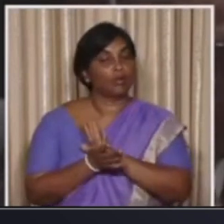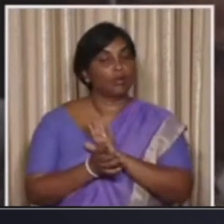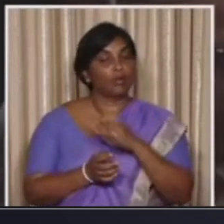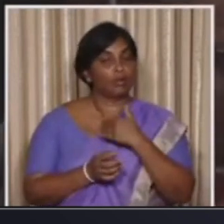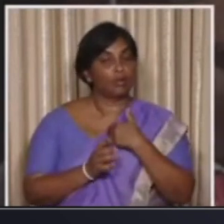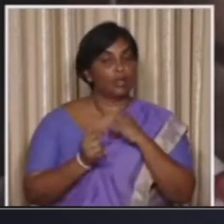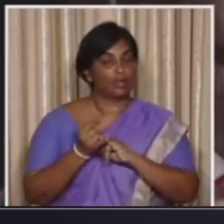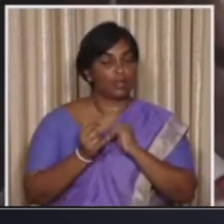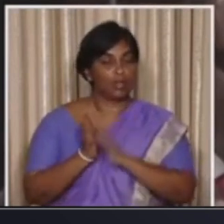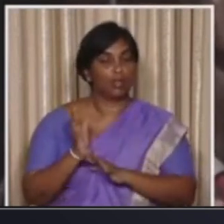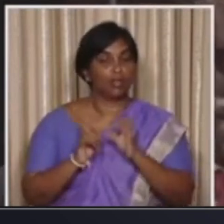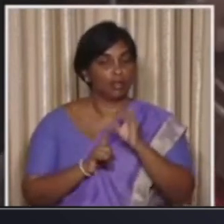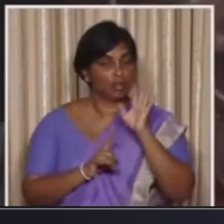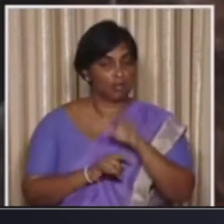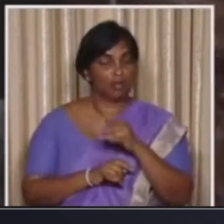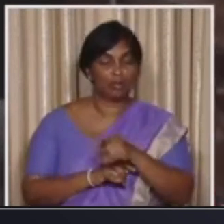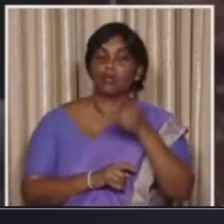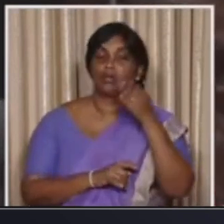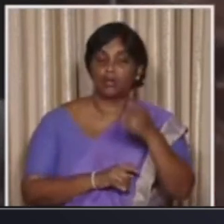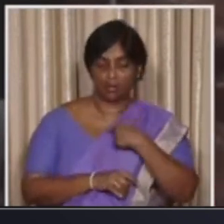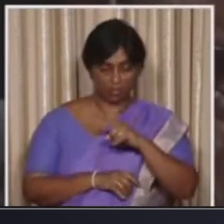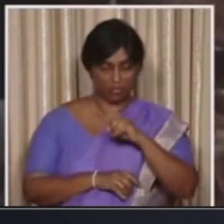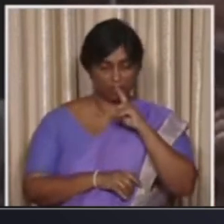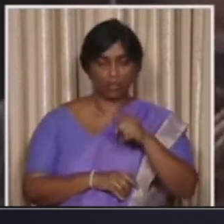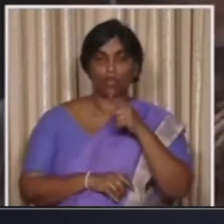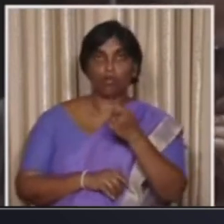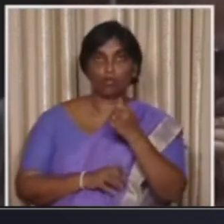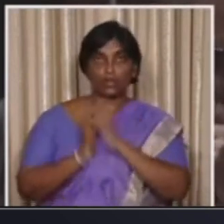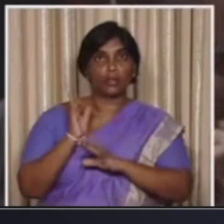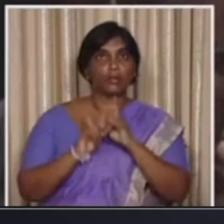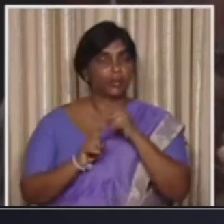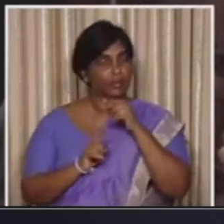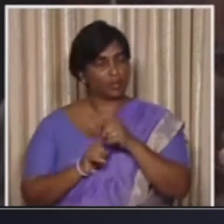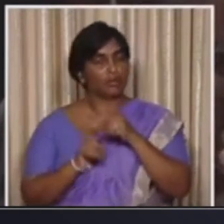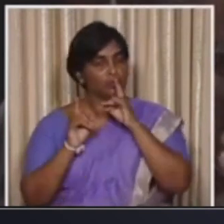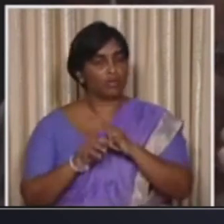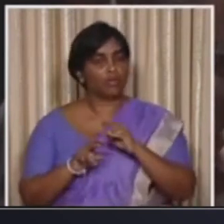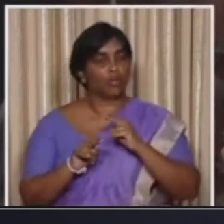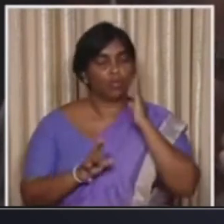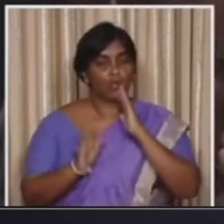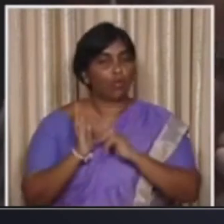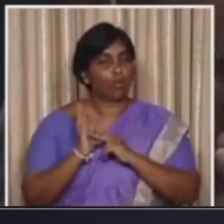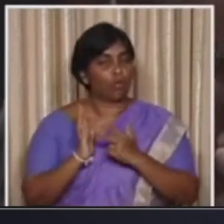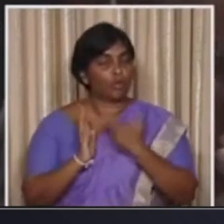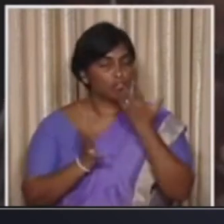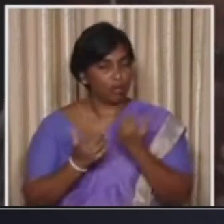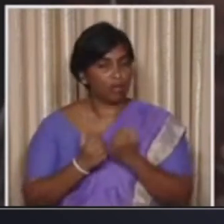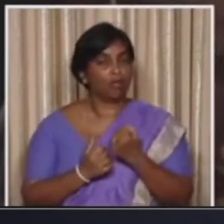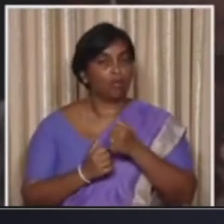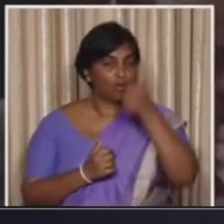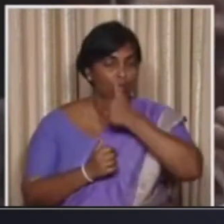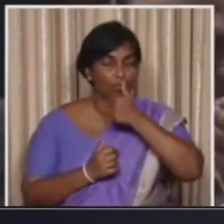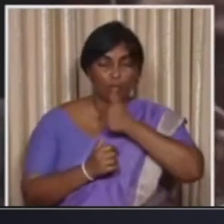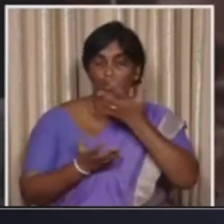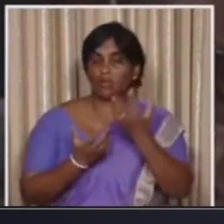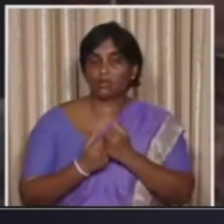අපේ සයන් සේමසික මැතිතුමා ඉන්නවා ඔබතුමාට අපි කියනවා මුදල් අමාත්‍යංශේ මේ විදේශ ව්‍යාපෘති වලට ලැබෙන මුදල් හොරා